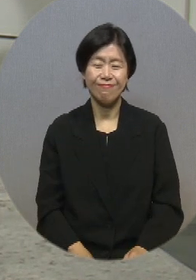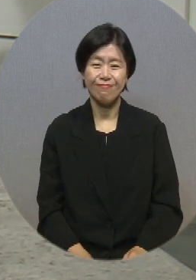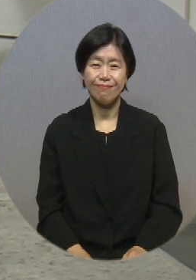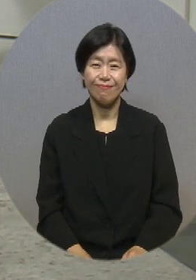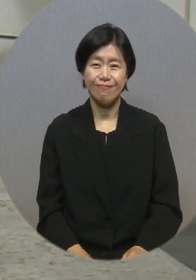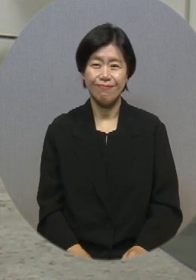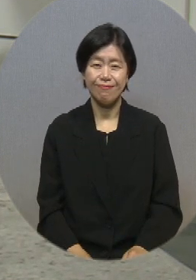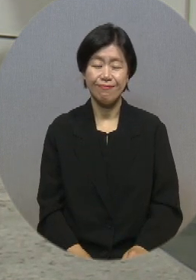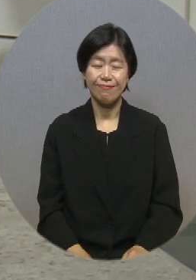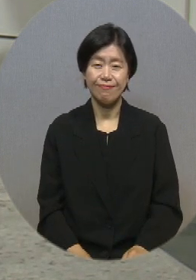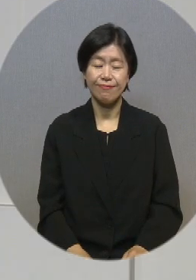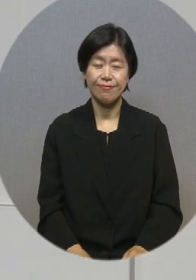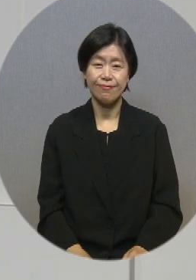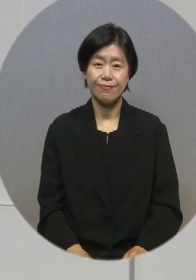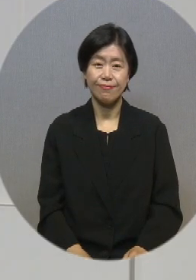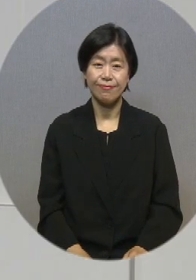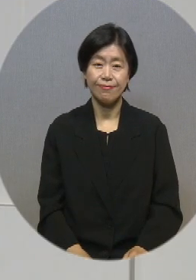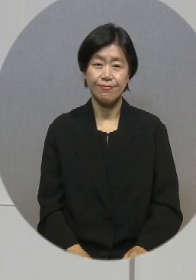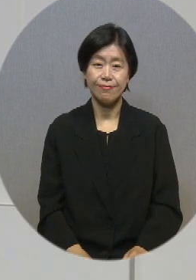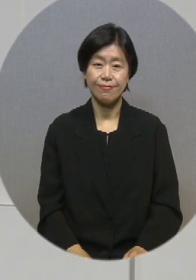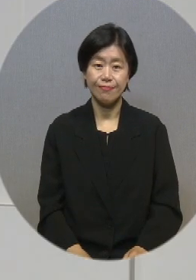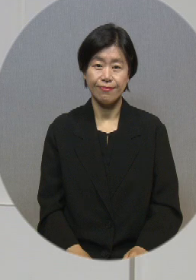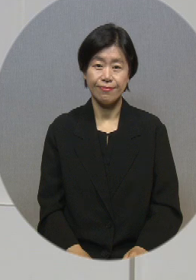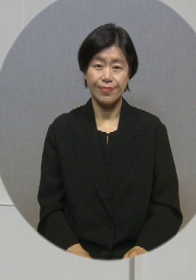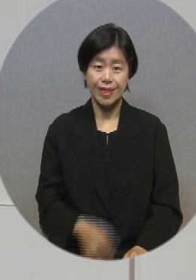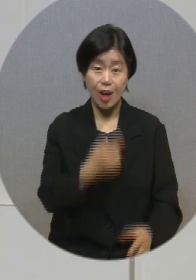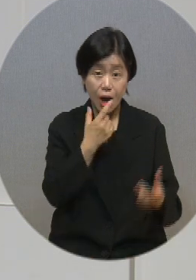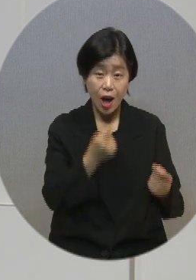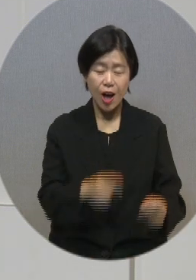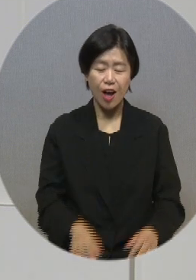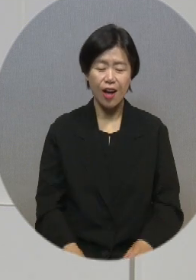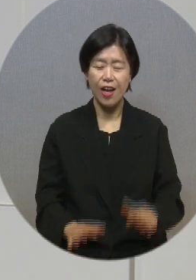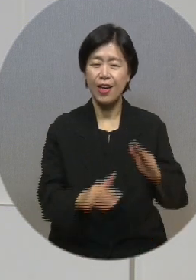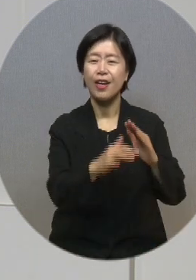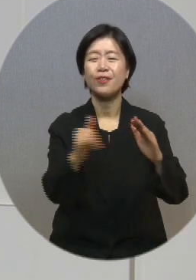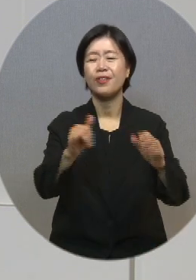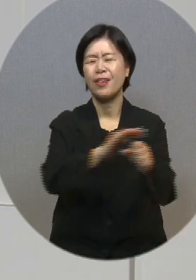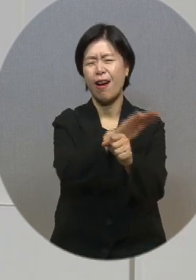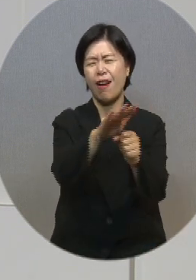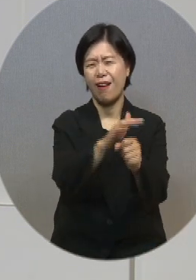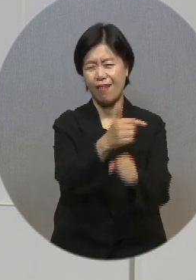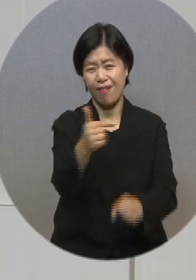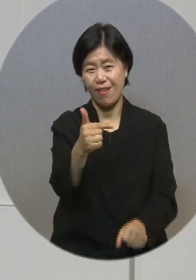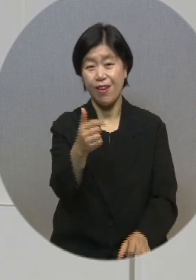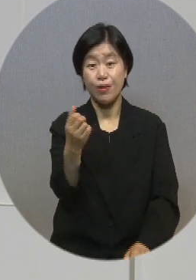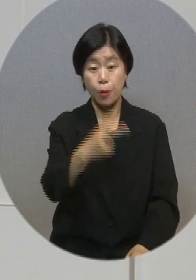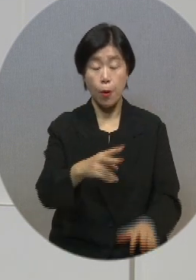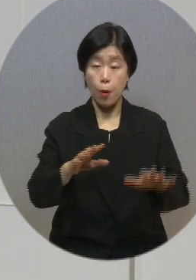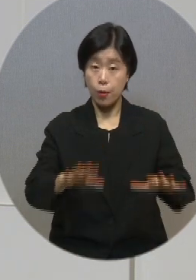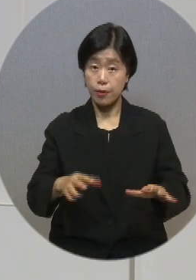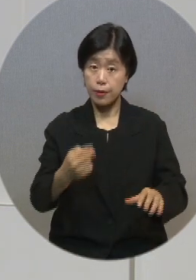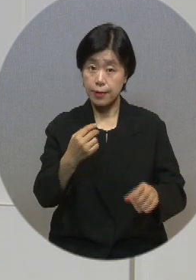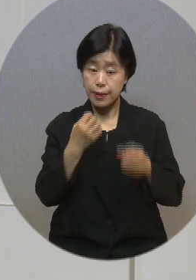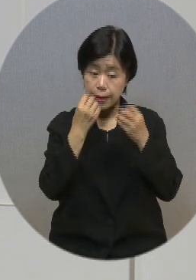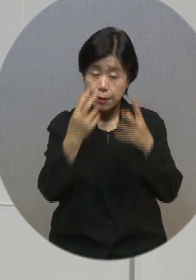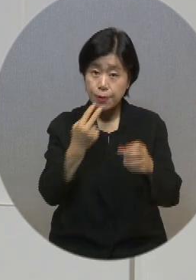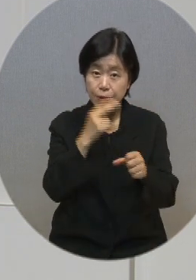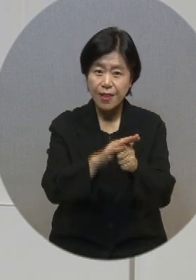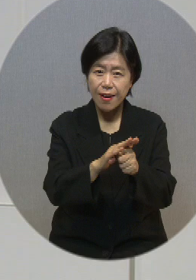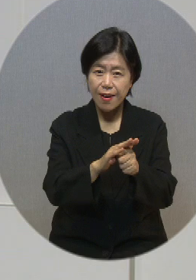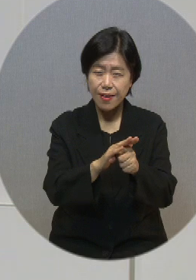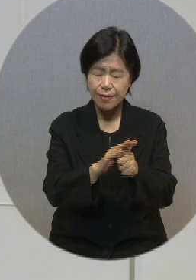네. 네. 네. 그렇게 또 가족을 사랑하시고 또 새로운 도전을 즐기는 우리